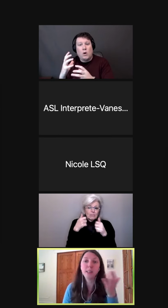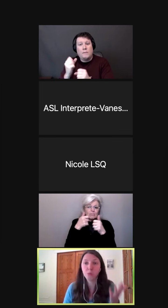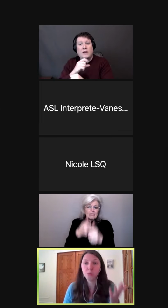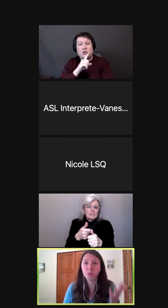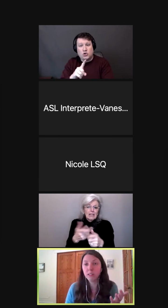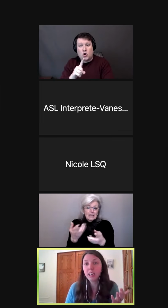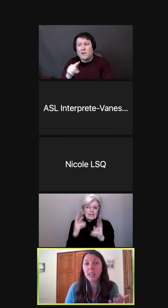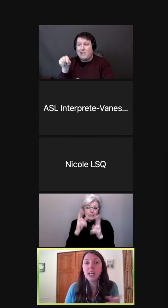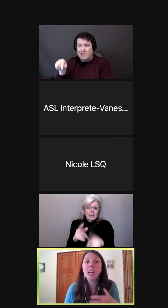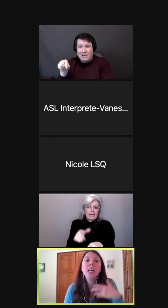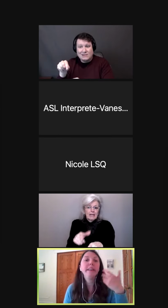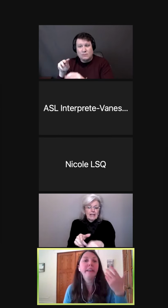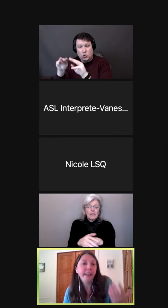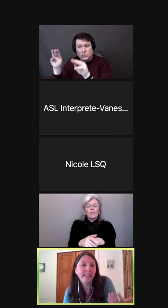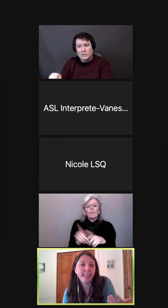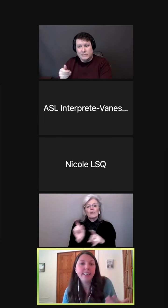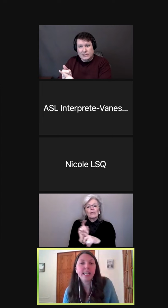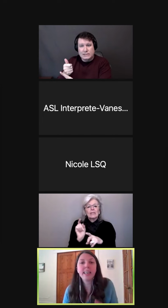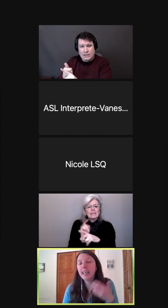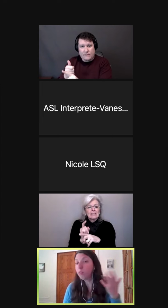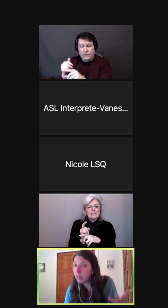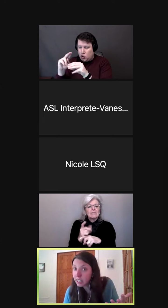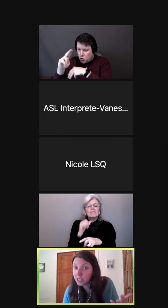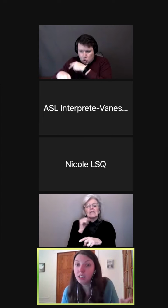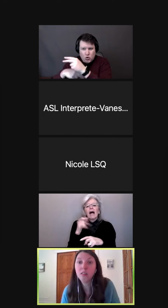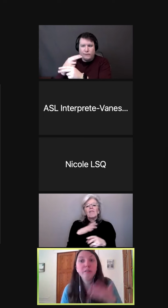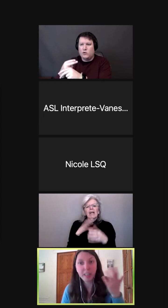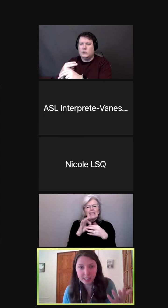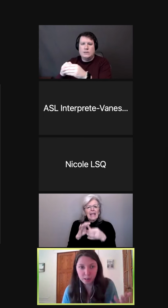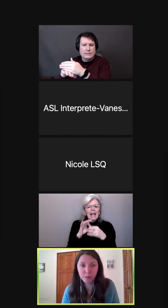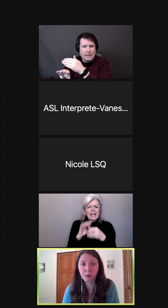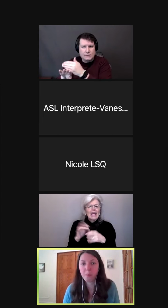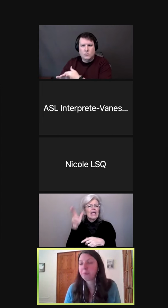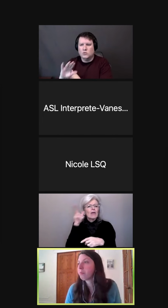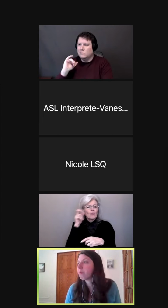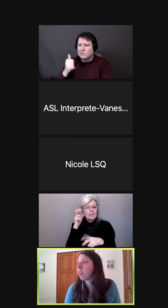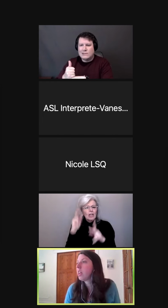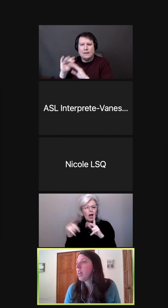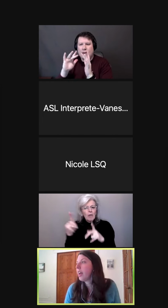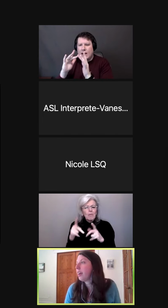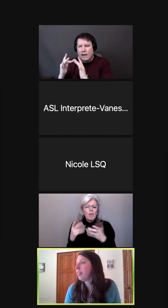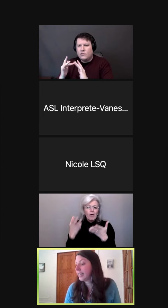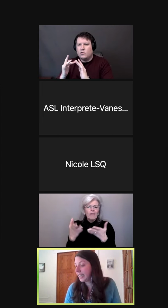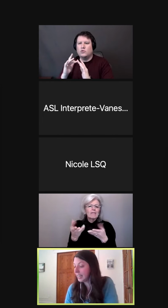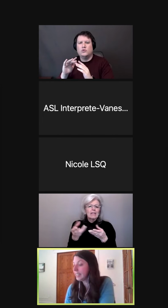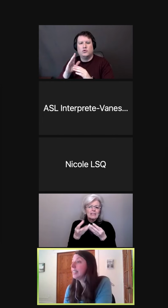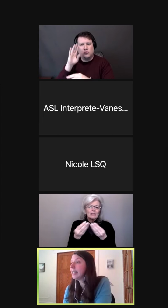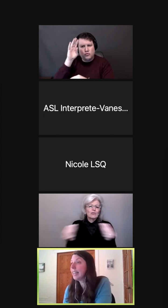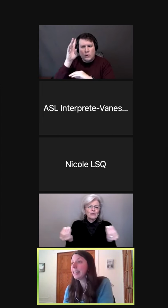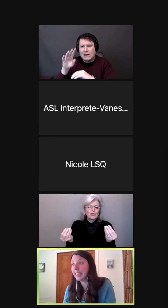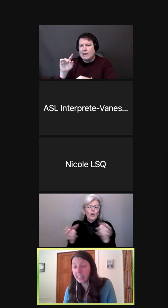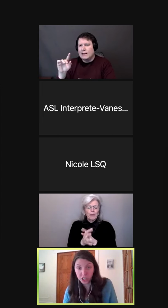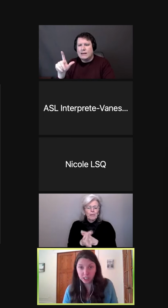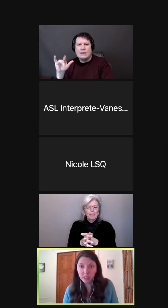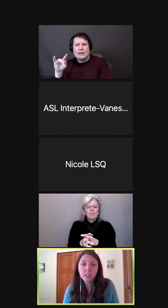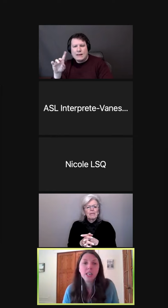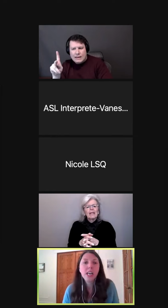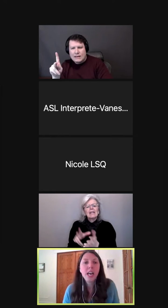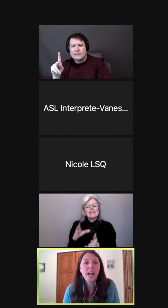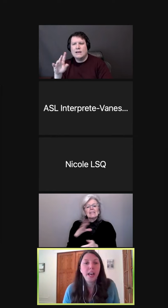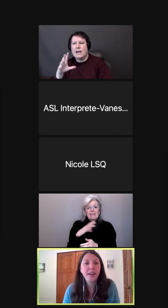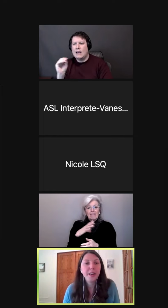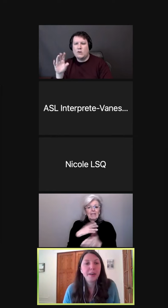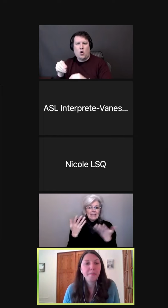Également, résouter, créer des liens, écouter les gens, offrir des solutions. Ce qui existait déjà,